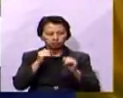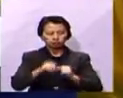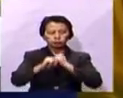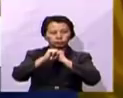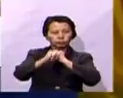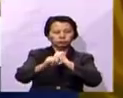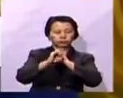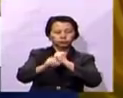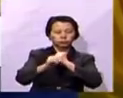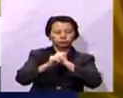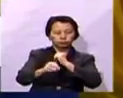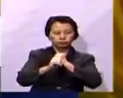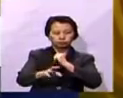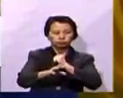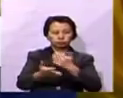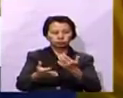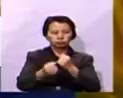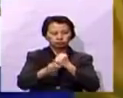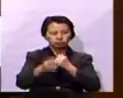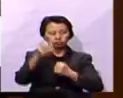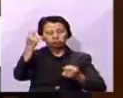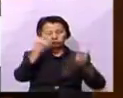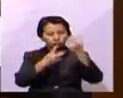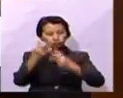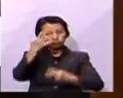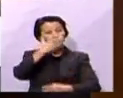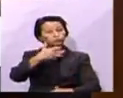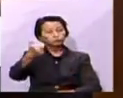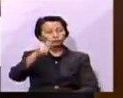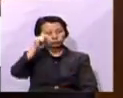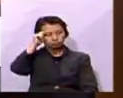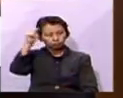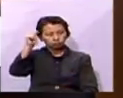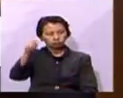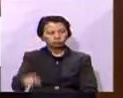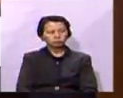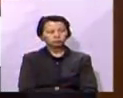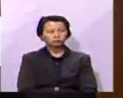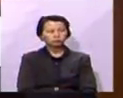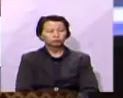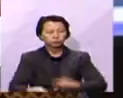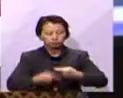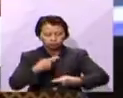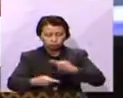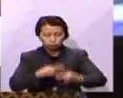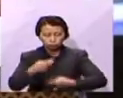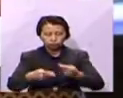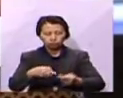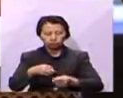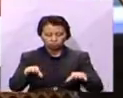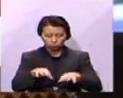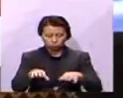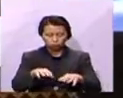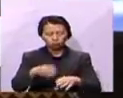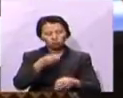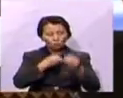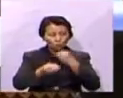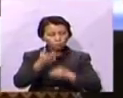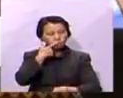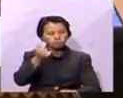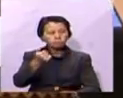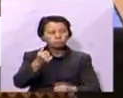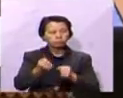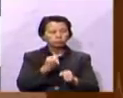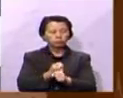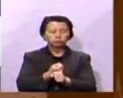mempromosikanlah visit beautiful Terengganu. Proses menghasilkan buku Selera Ganu Kita bermula